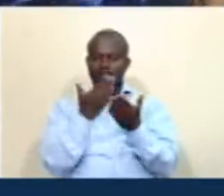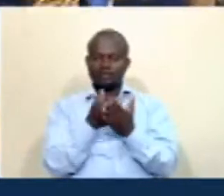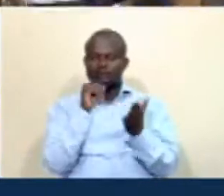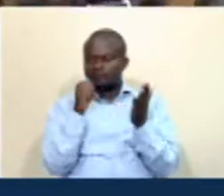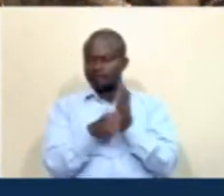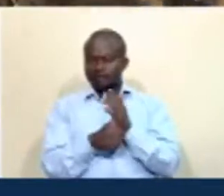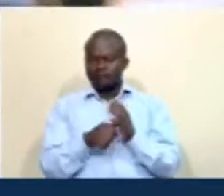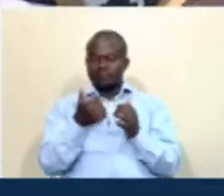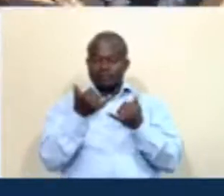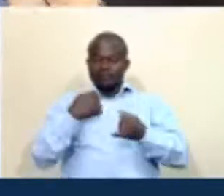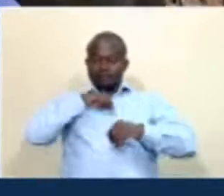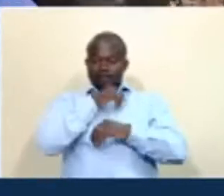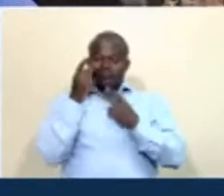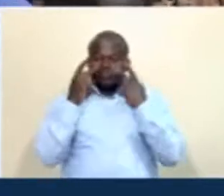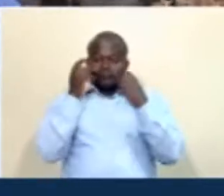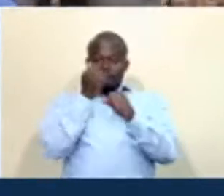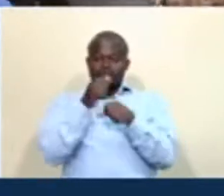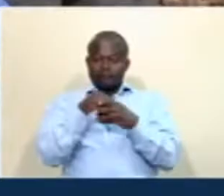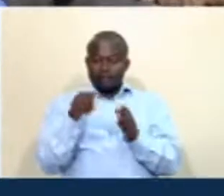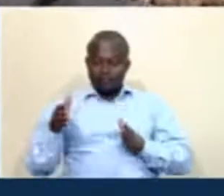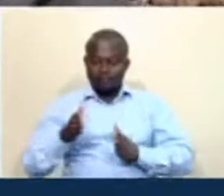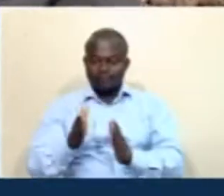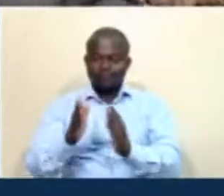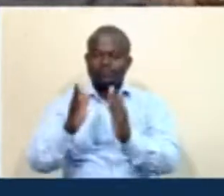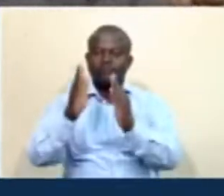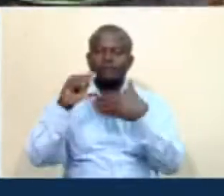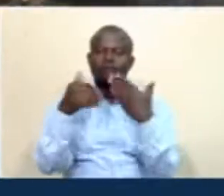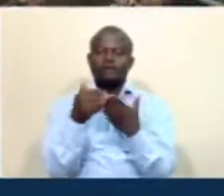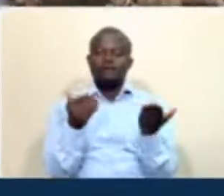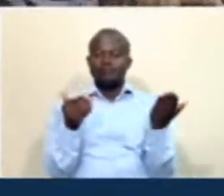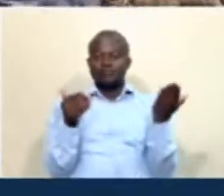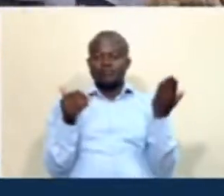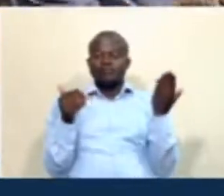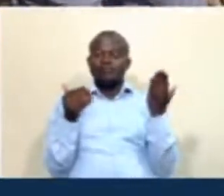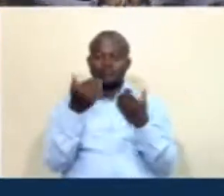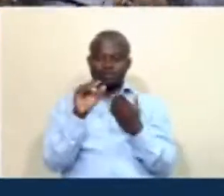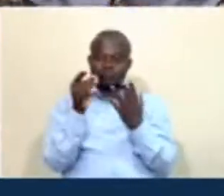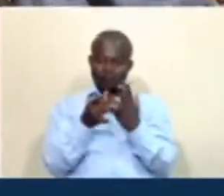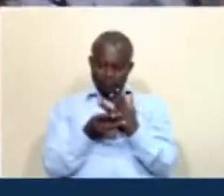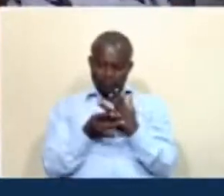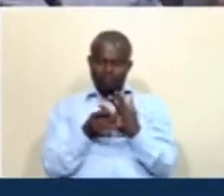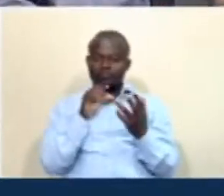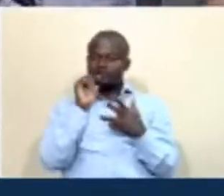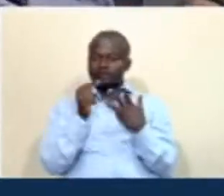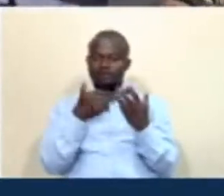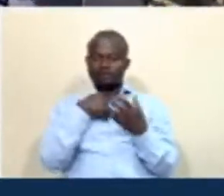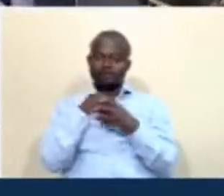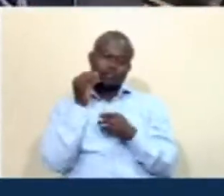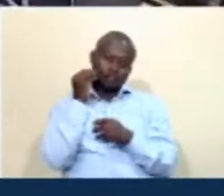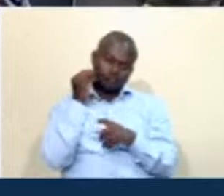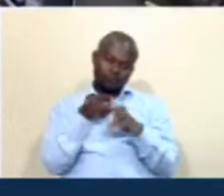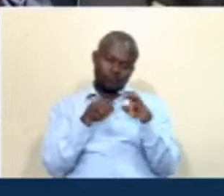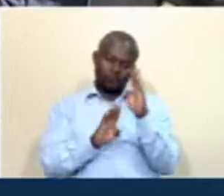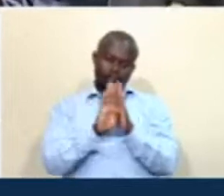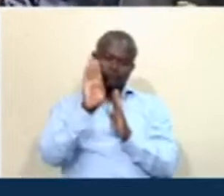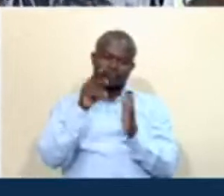Ubu nabonye akazi, bampaye akazi ko mu muhanda kuva nashaka na kantu nagiraga mu rugo, ariko ubu ngubu niteje